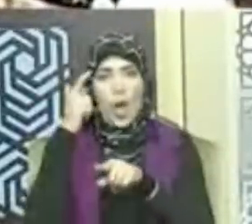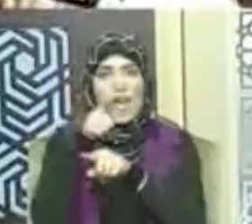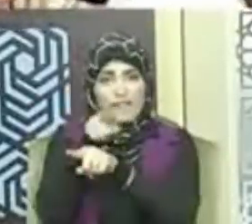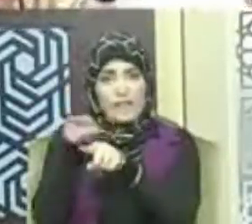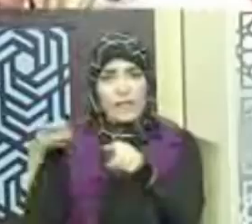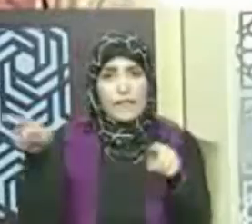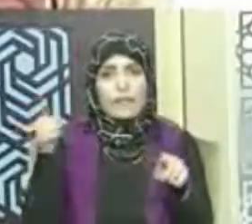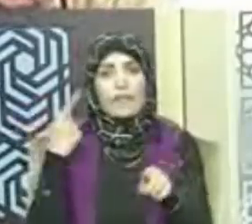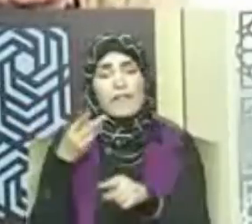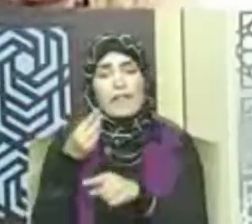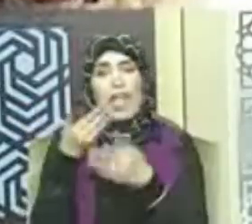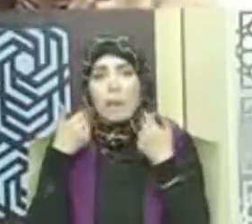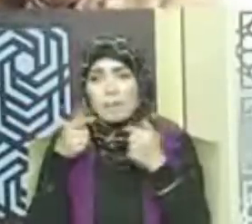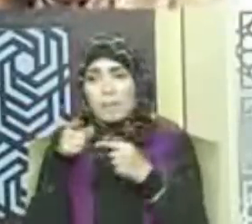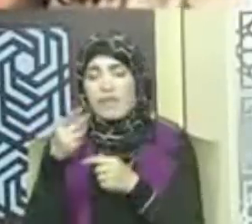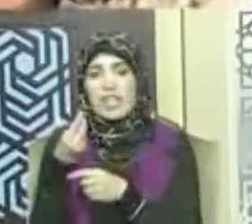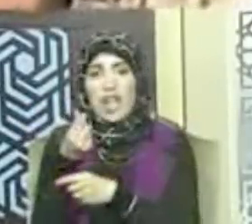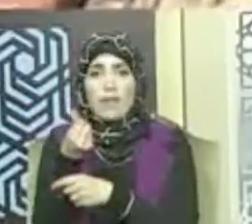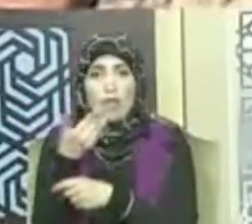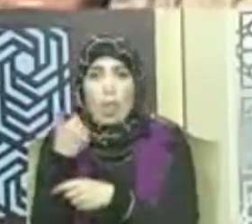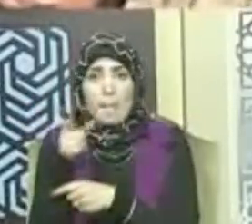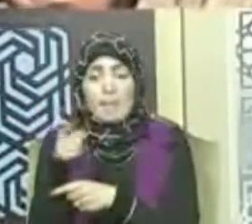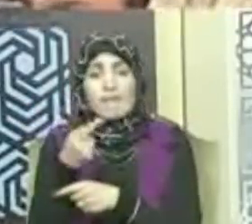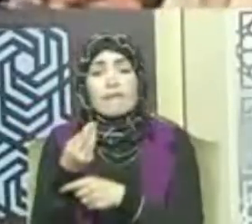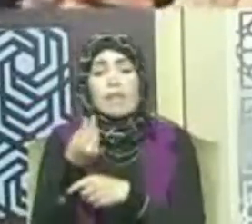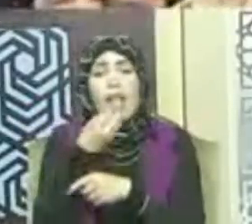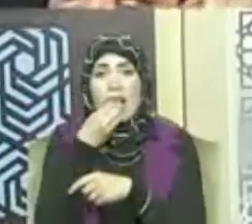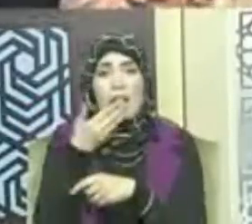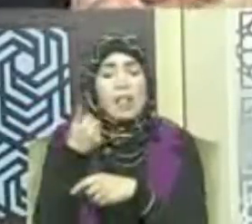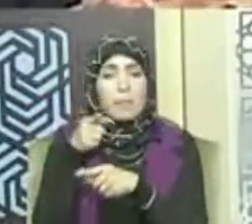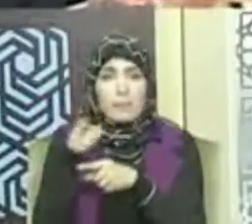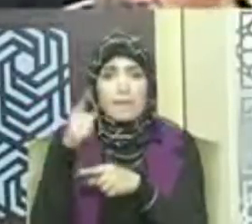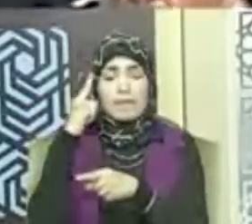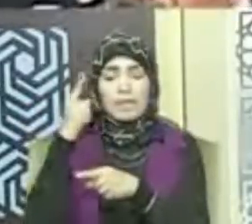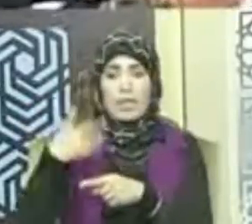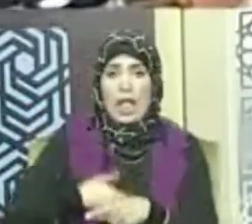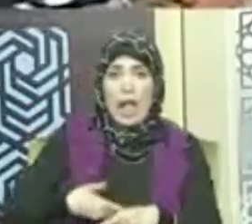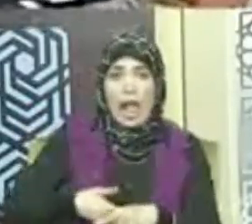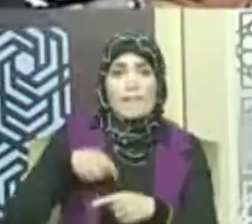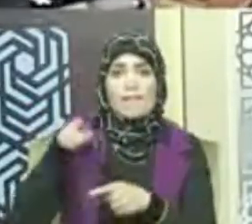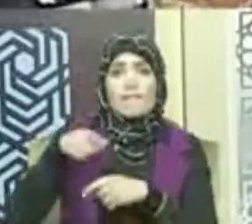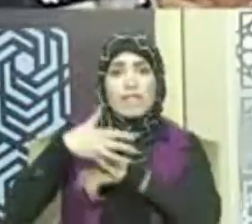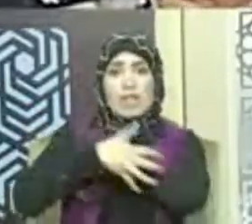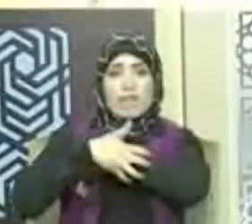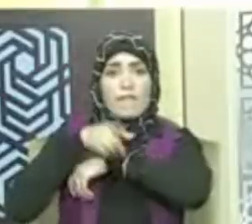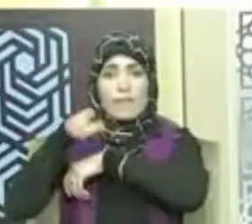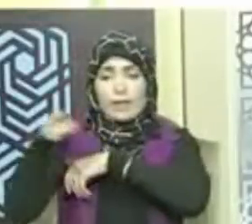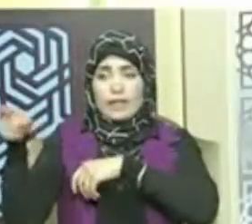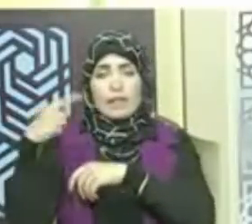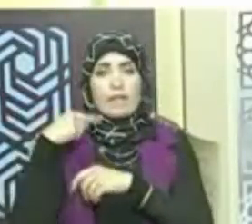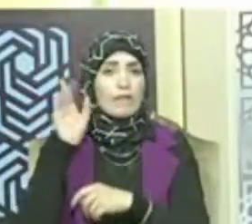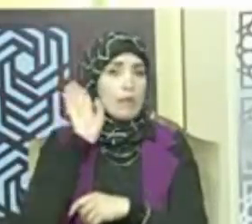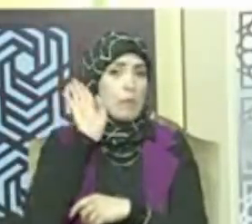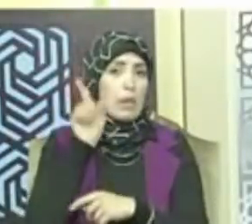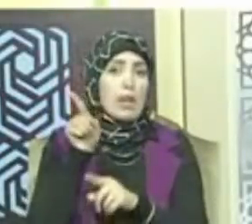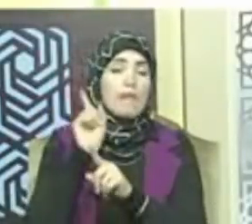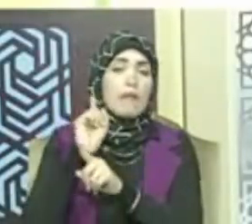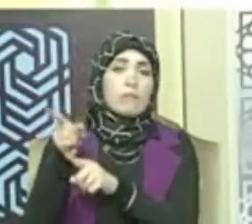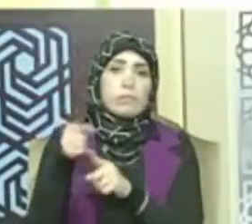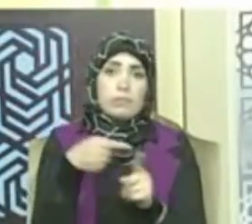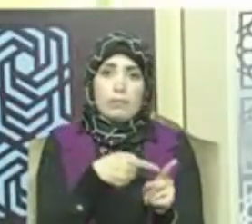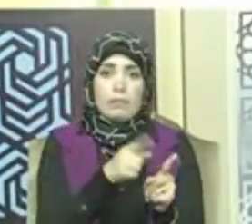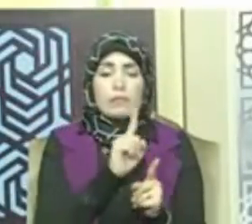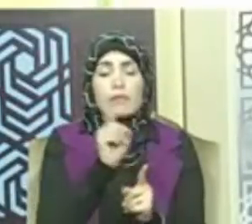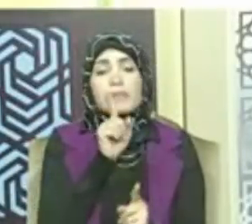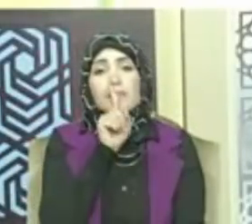لا يجد شيئا. ورب العزة يقول: وكلوا واشربوا